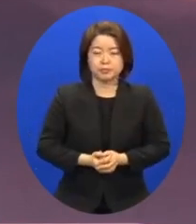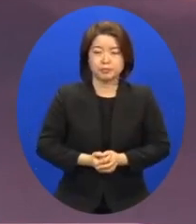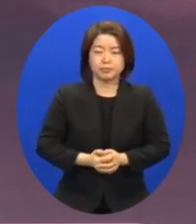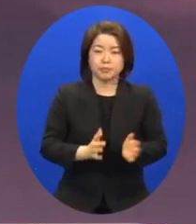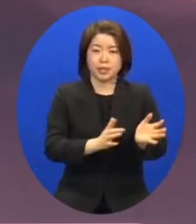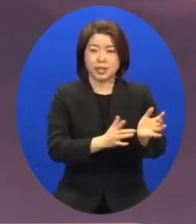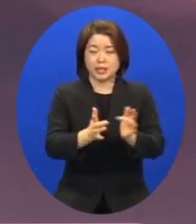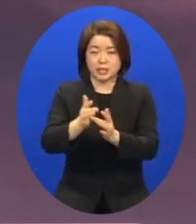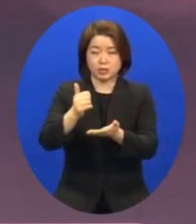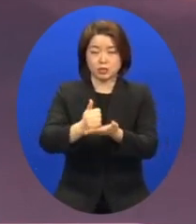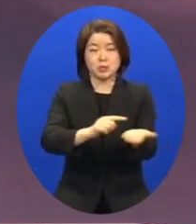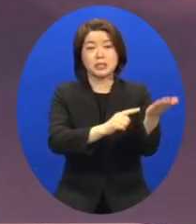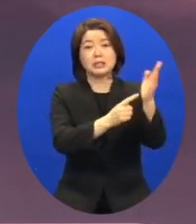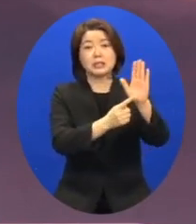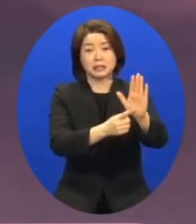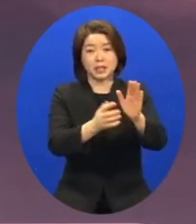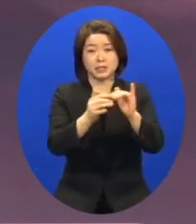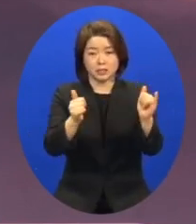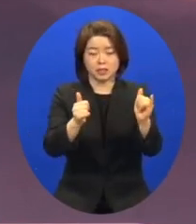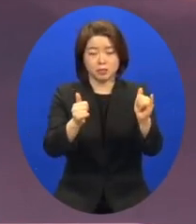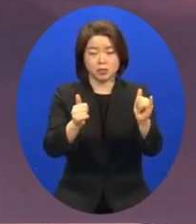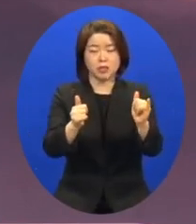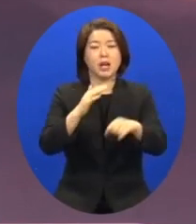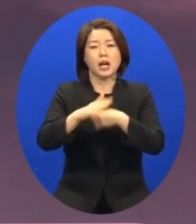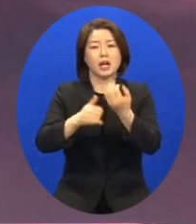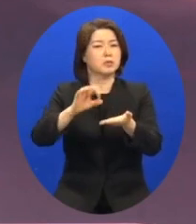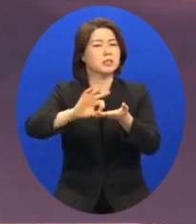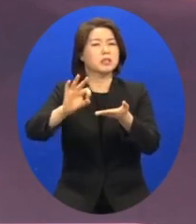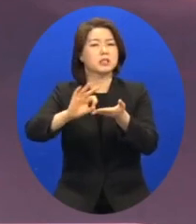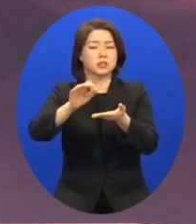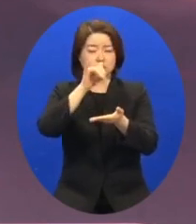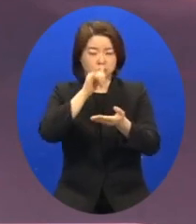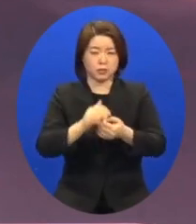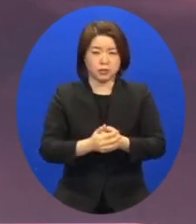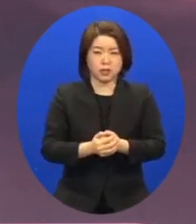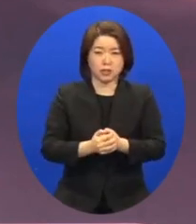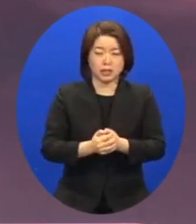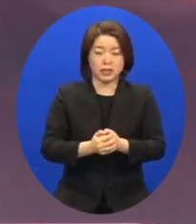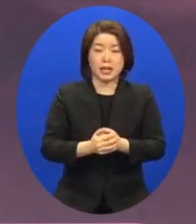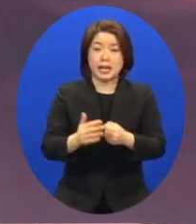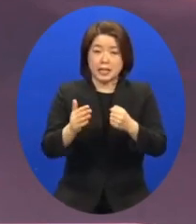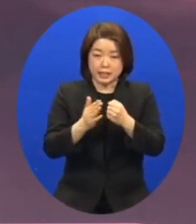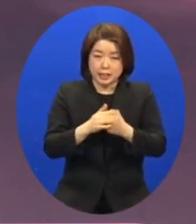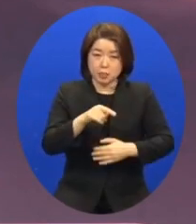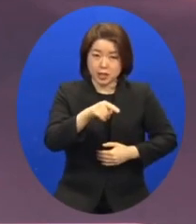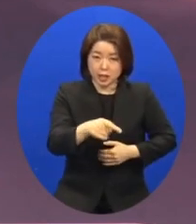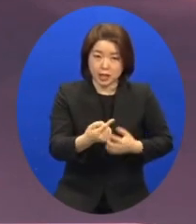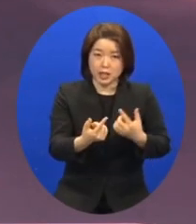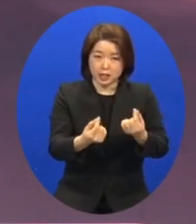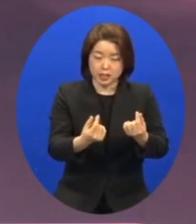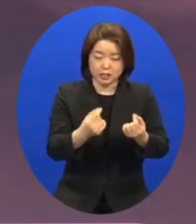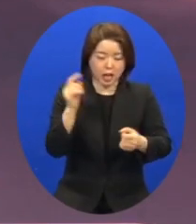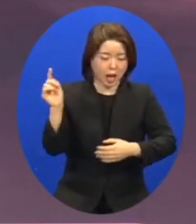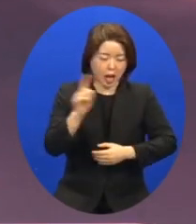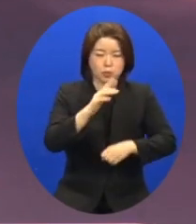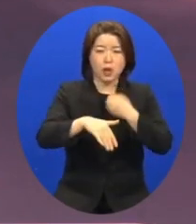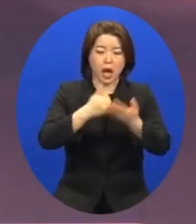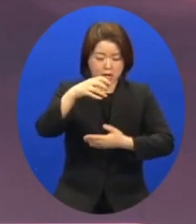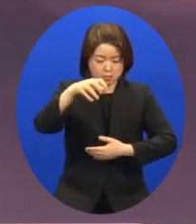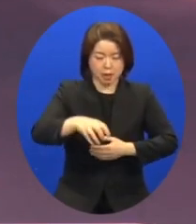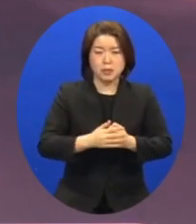예수님이 드러나 신은 사람을 하나님이 쓰시는 거예요 이제 구절에 1위 하여 아무도 하나님 앞에서는